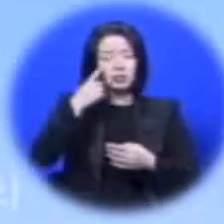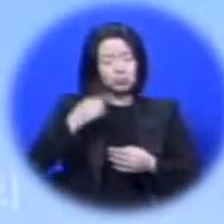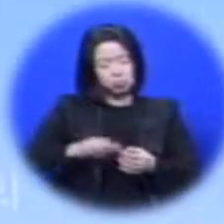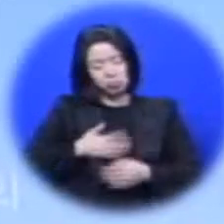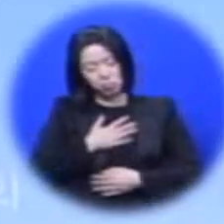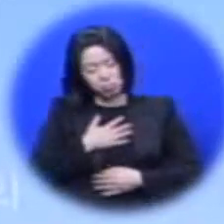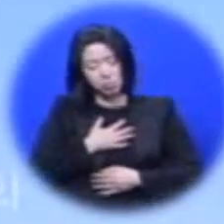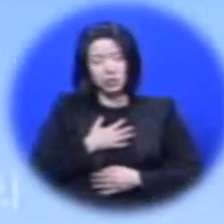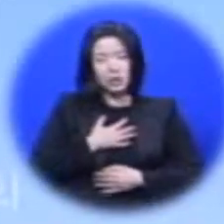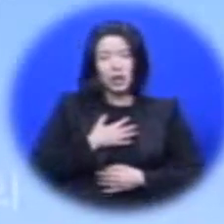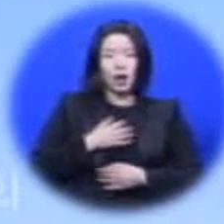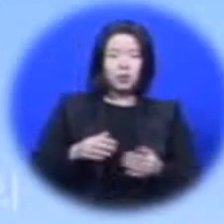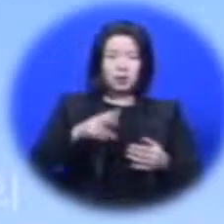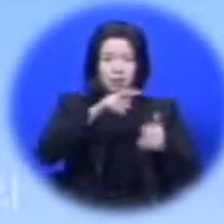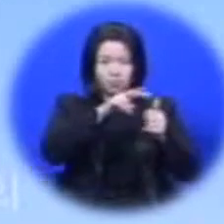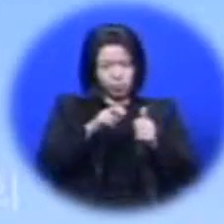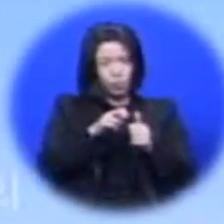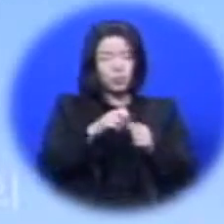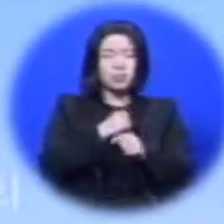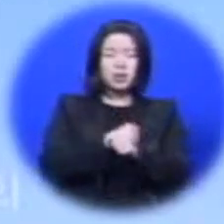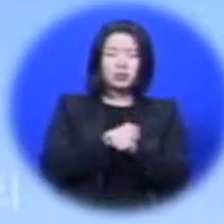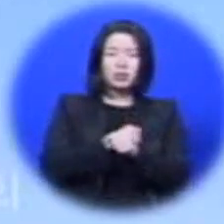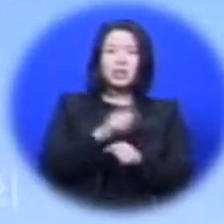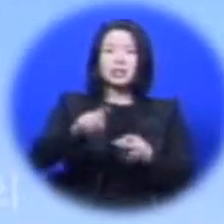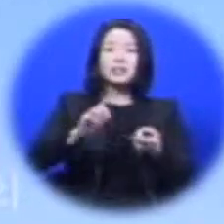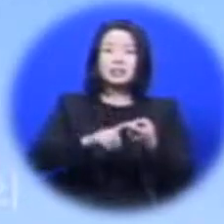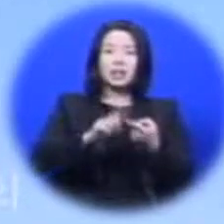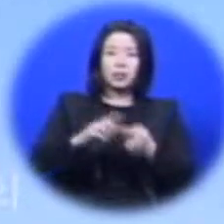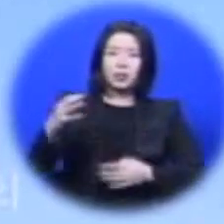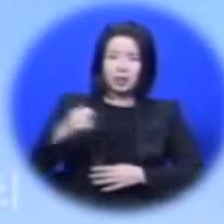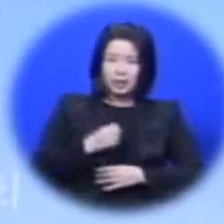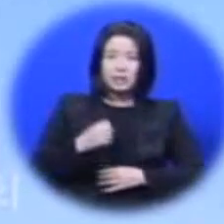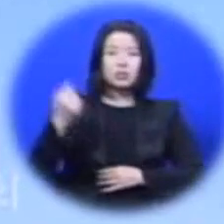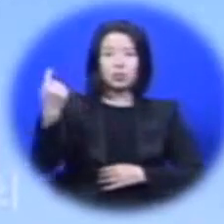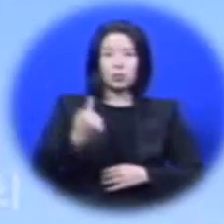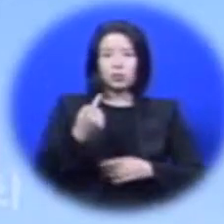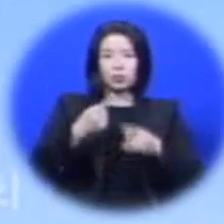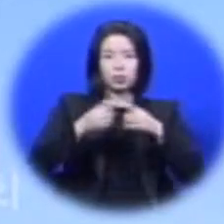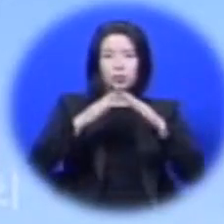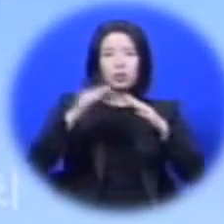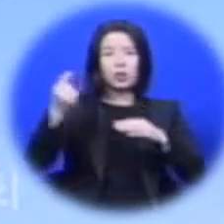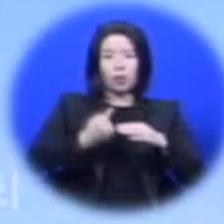뭐 원망도 뭐 그냥 그대로 가지고 교회 옵니다.